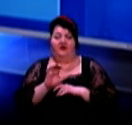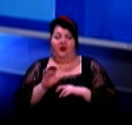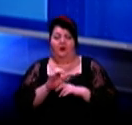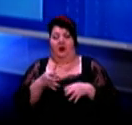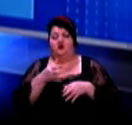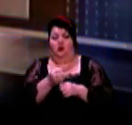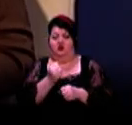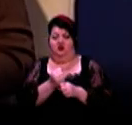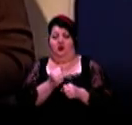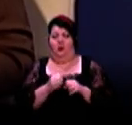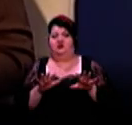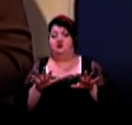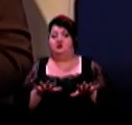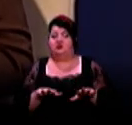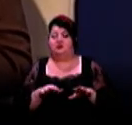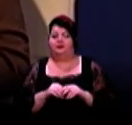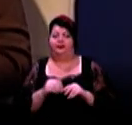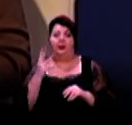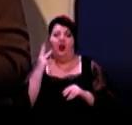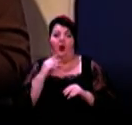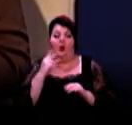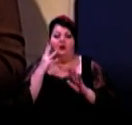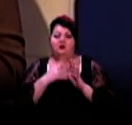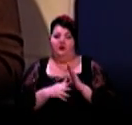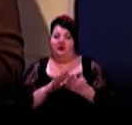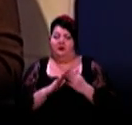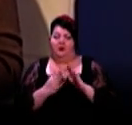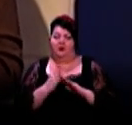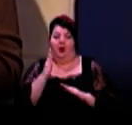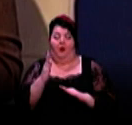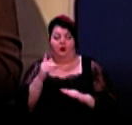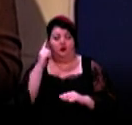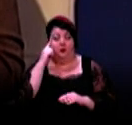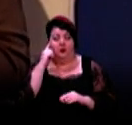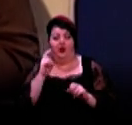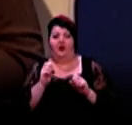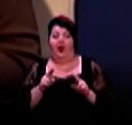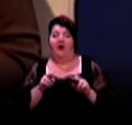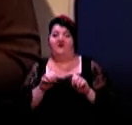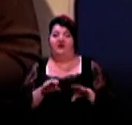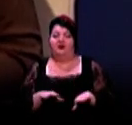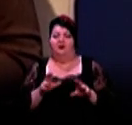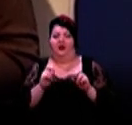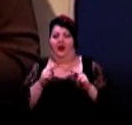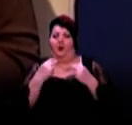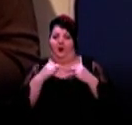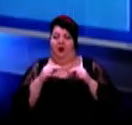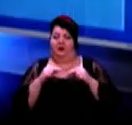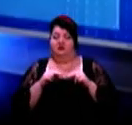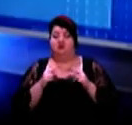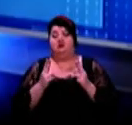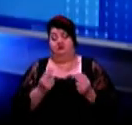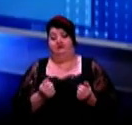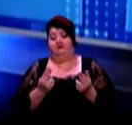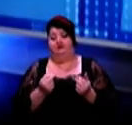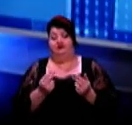місць. Коли зрозуміємо ситуацію, будемо думати про те, як її вирішити, як поліпшити. Правильно розумію? Само